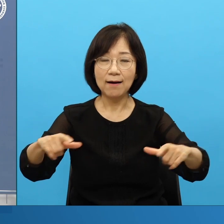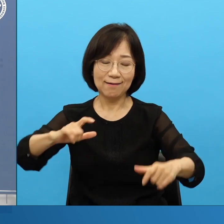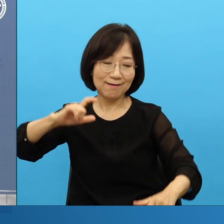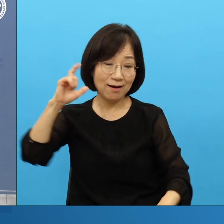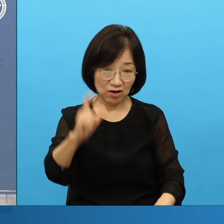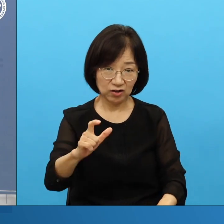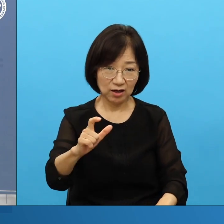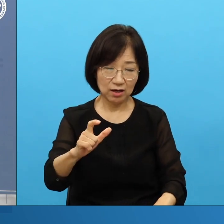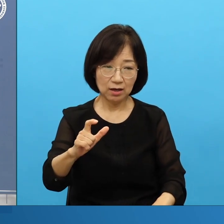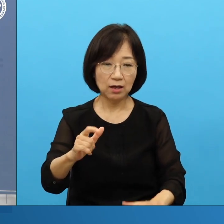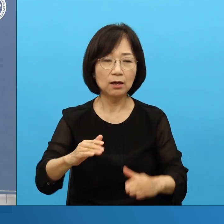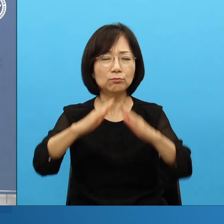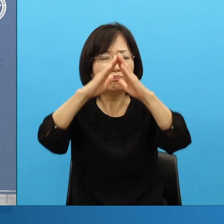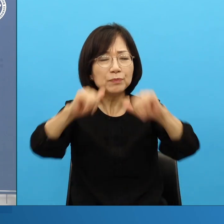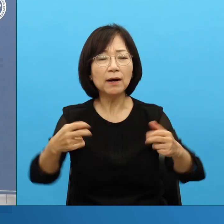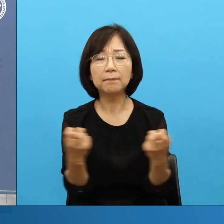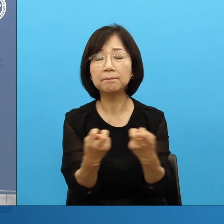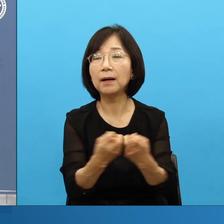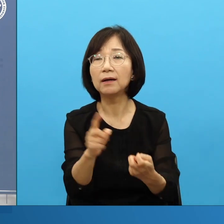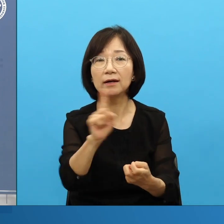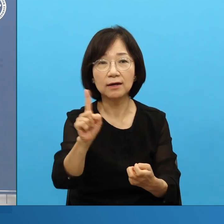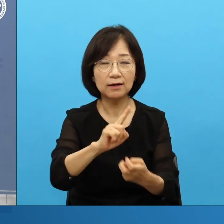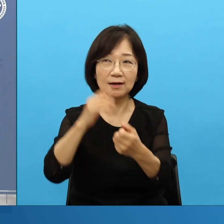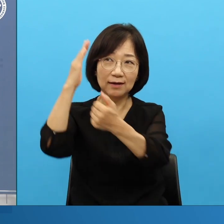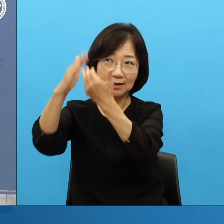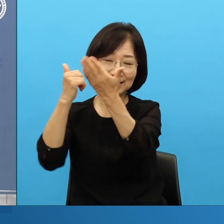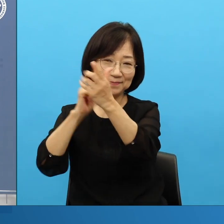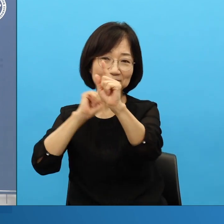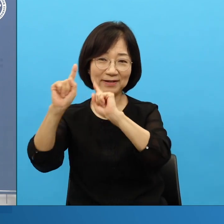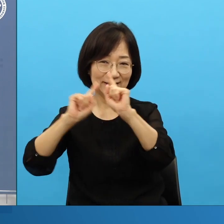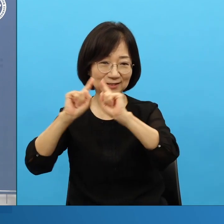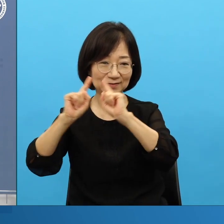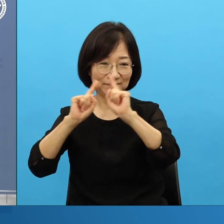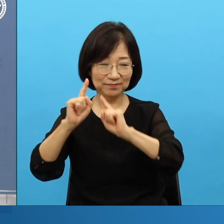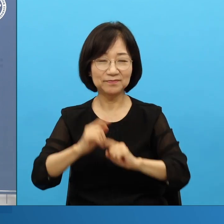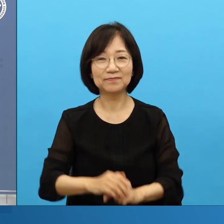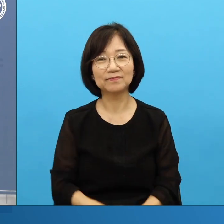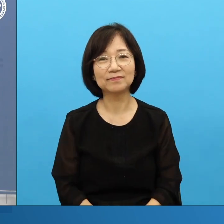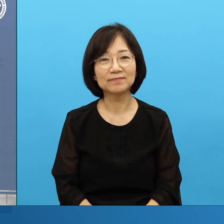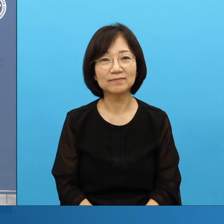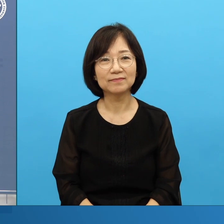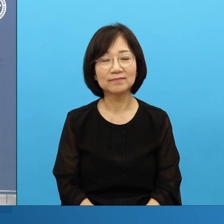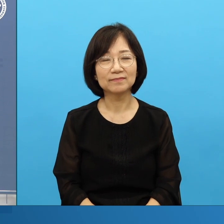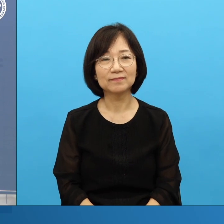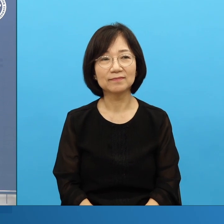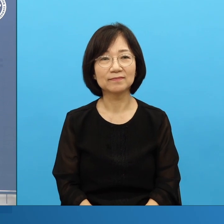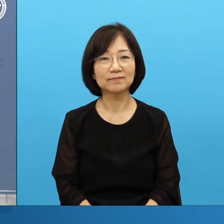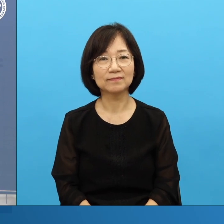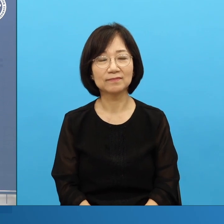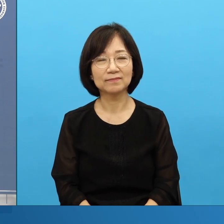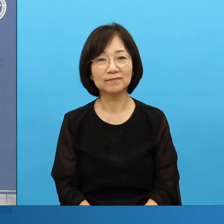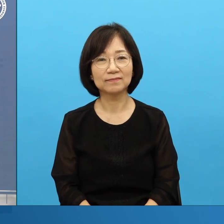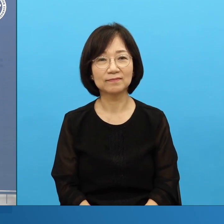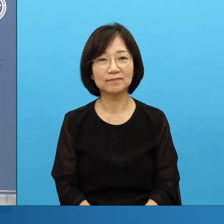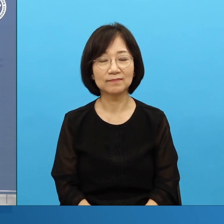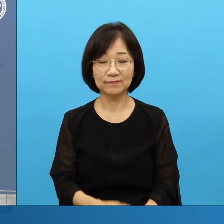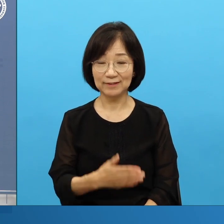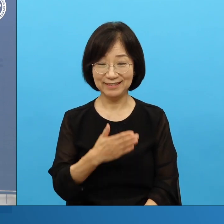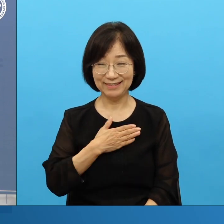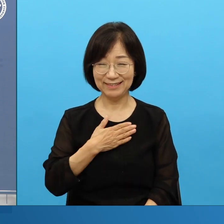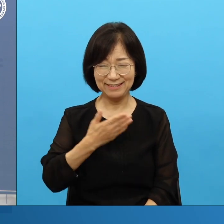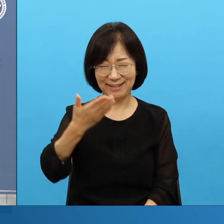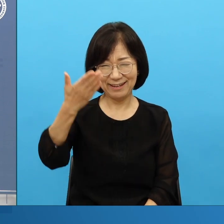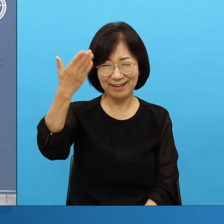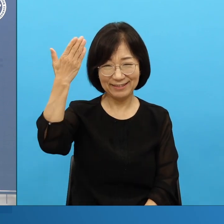not know, it has to be demolished by God's word. 뭐 사명이고 뭐고 저는 옛날에 말이죠 자라면서 늘 우리 주위에 그냥